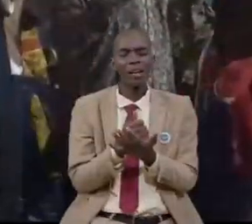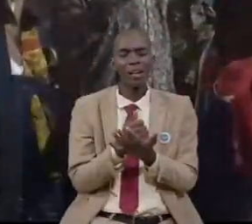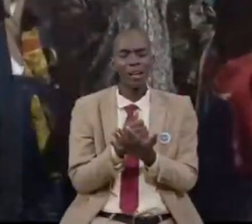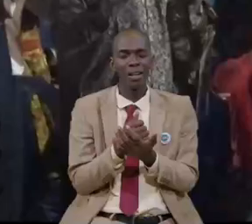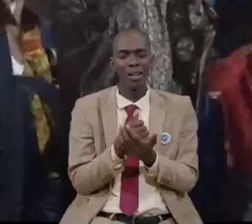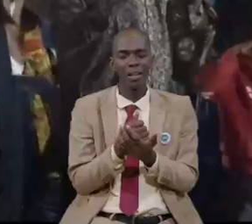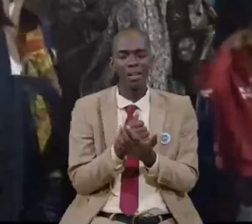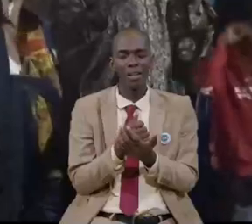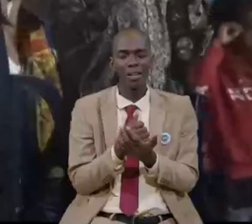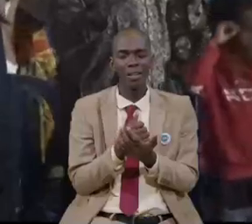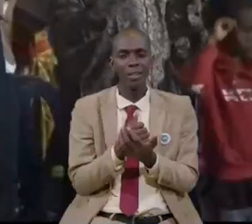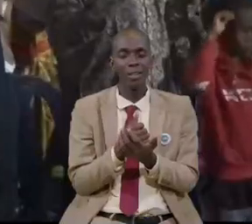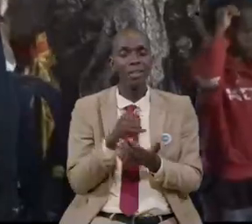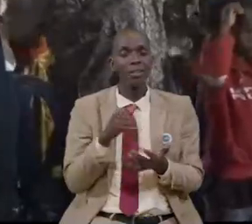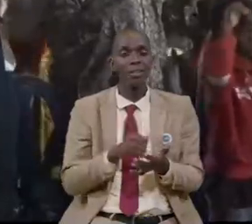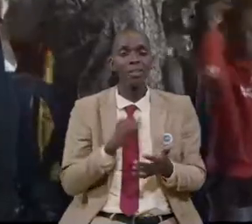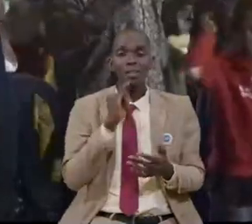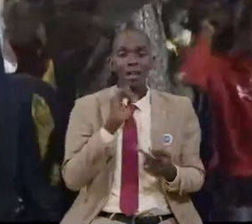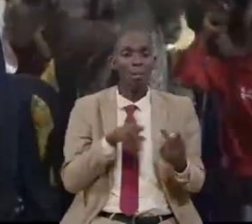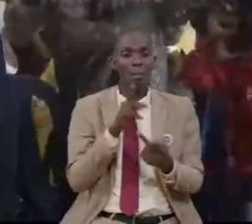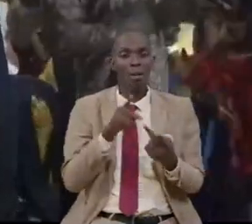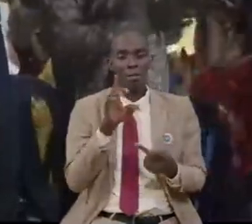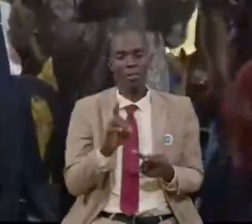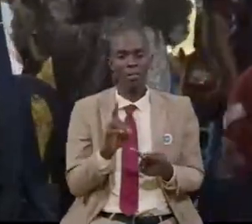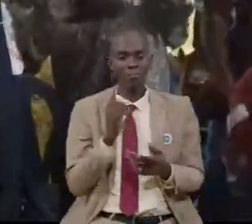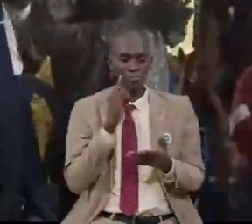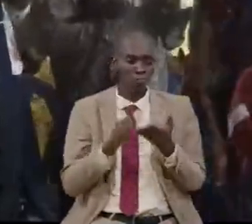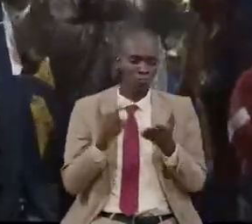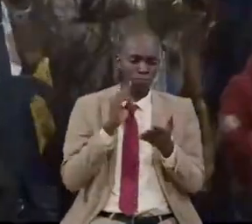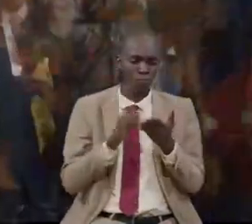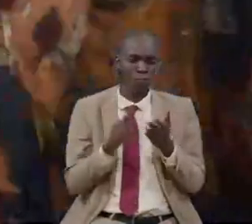C'est fait. Examinez-vous, vous verrez le miracle là-bas.